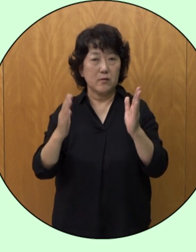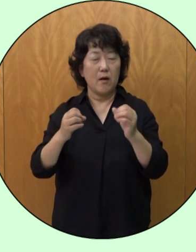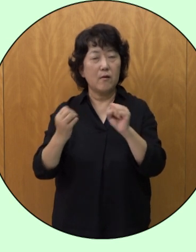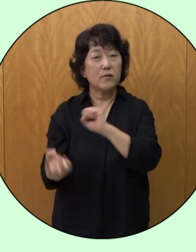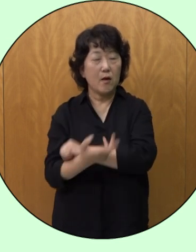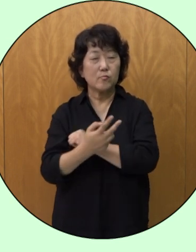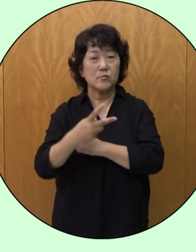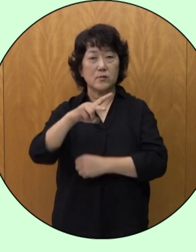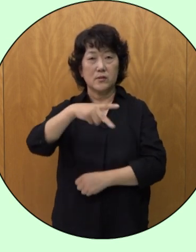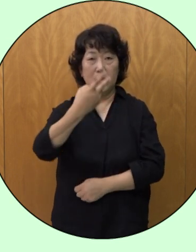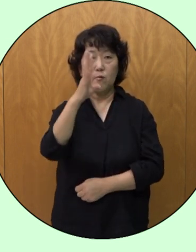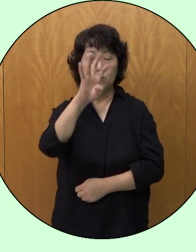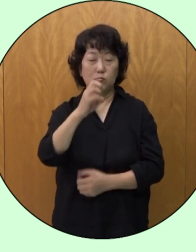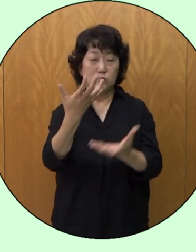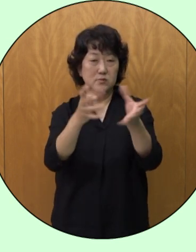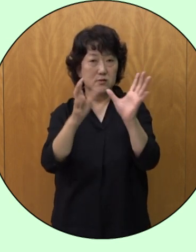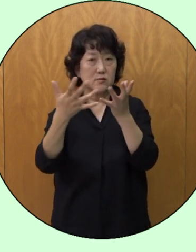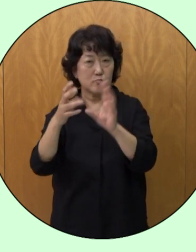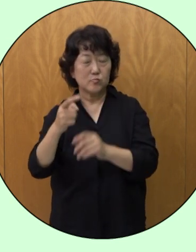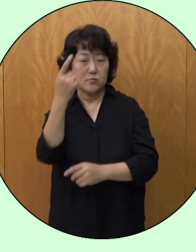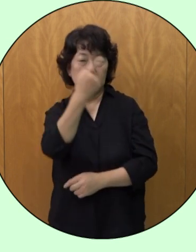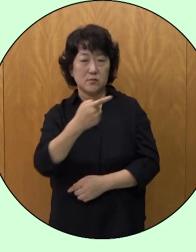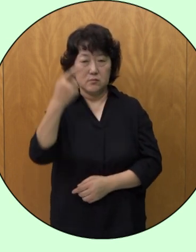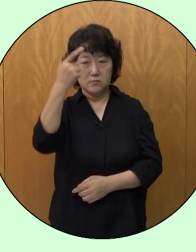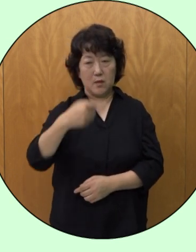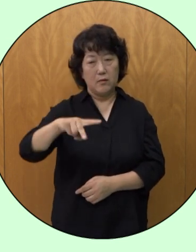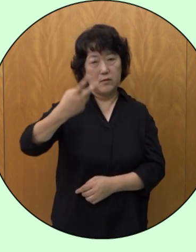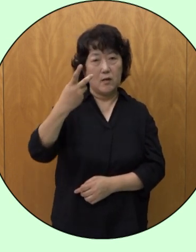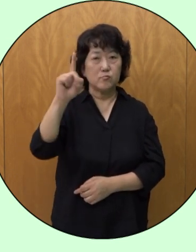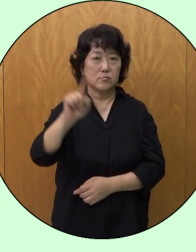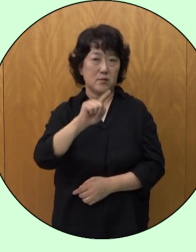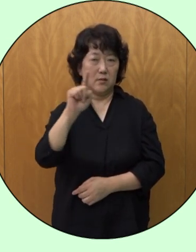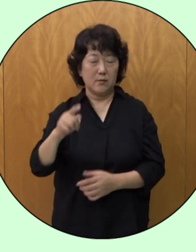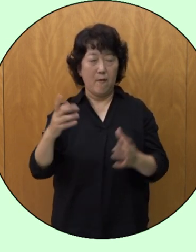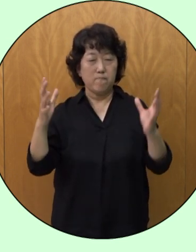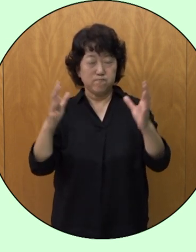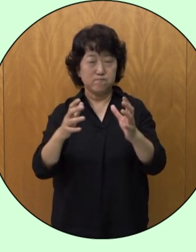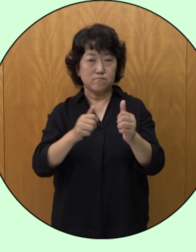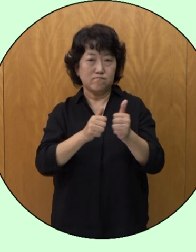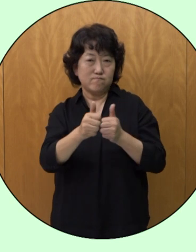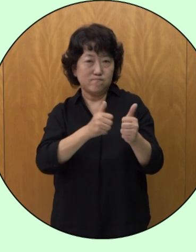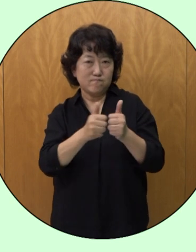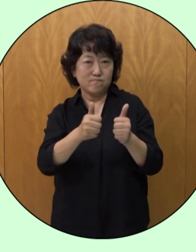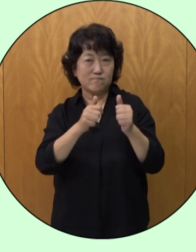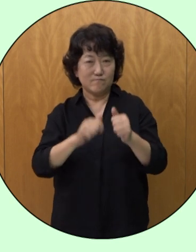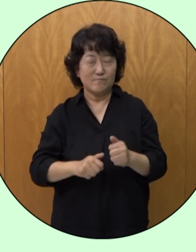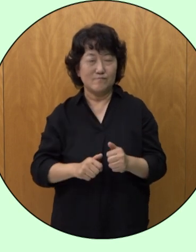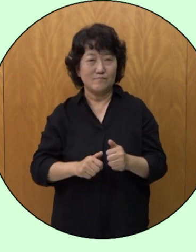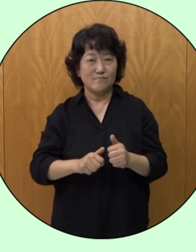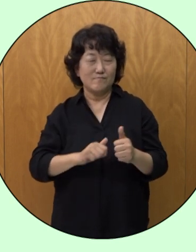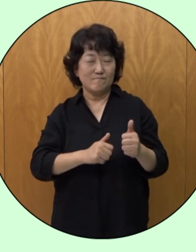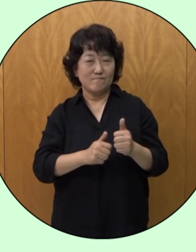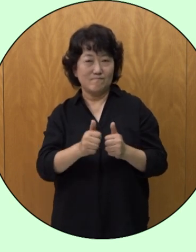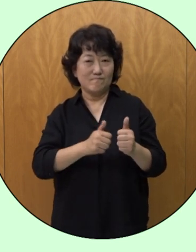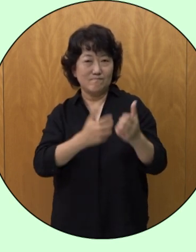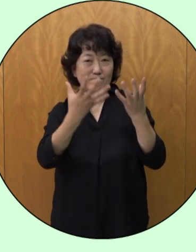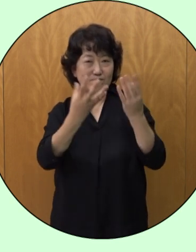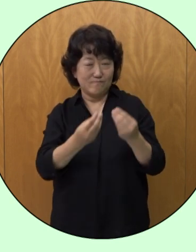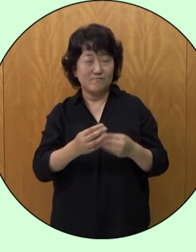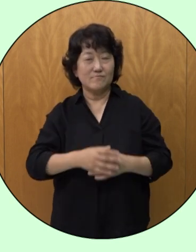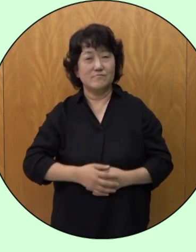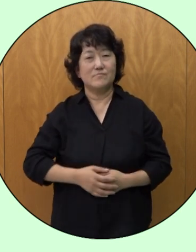約240チーム1200名がご参加をされ、熱い戦いが繰り広げられまし